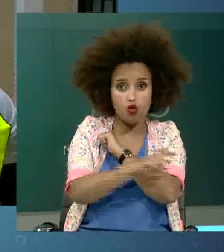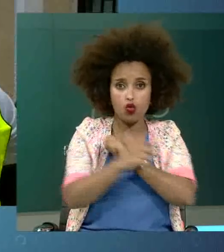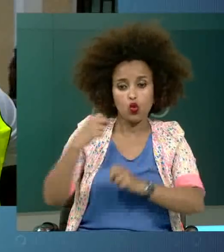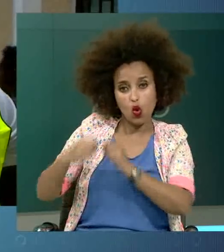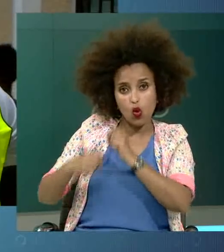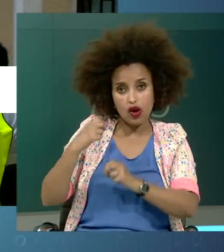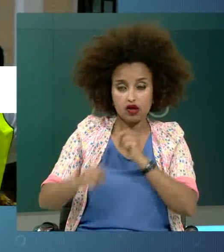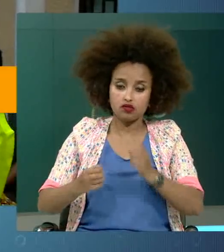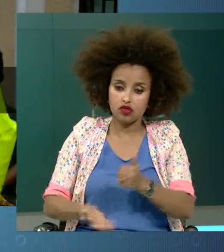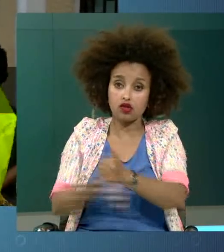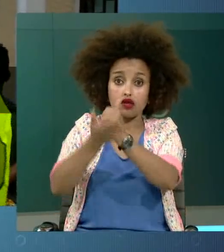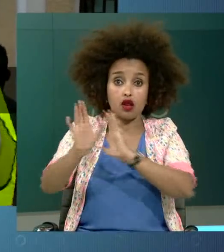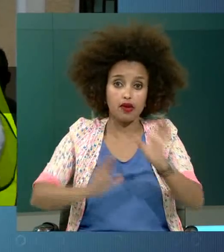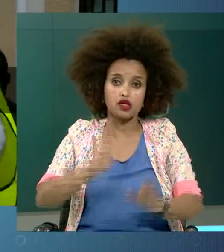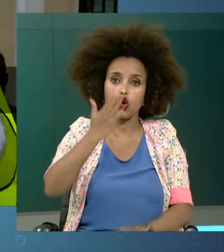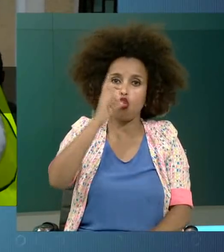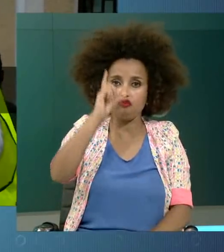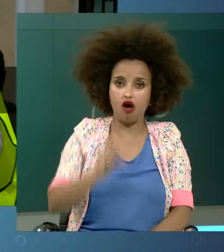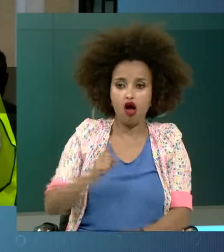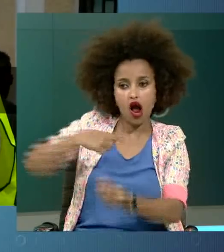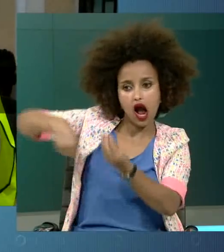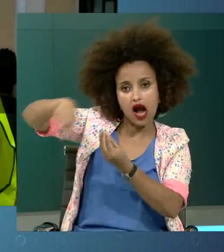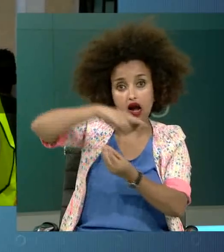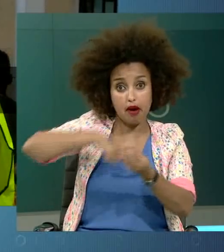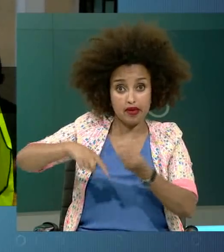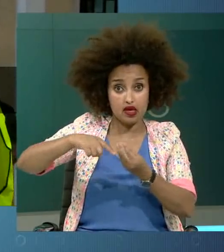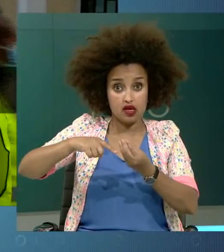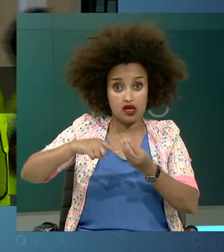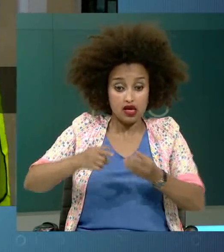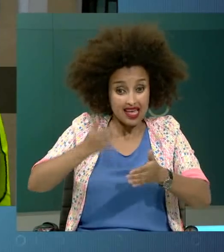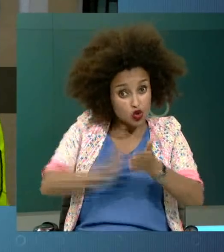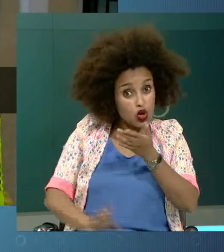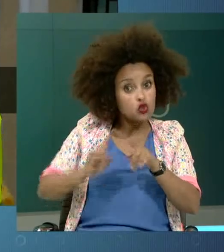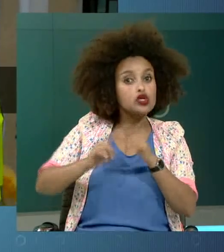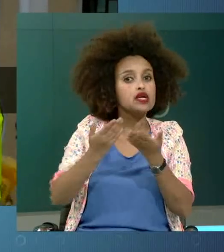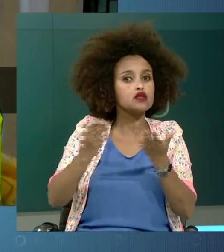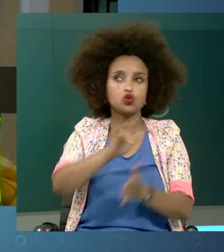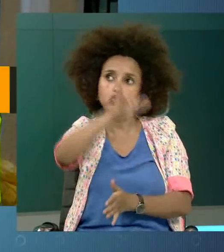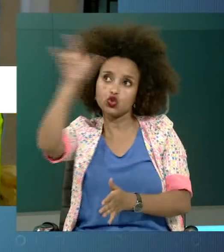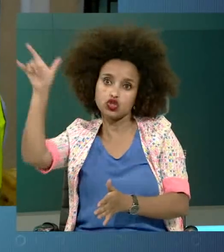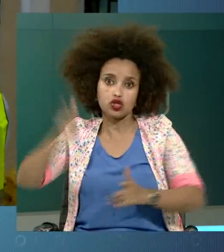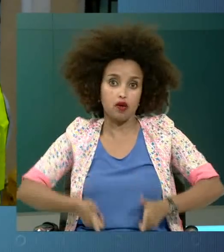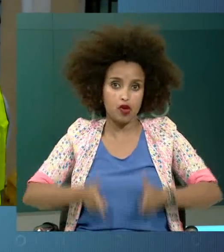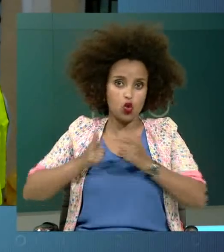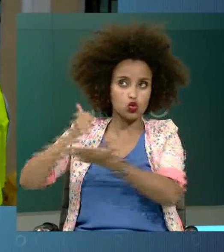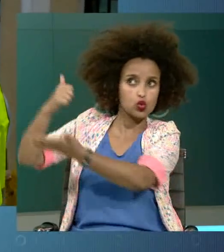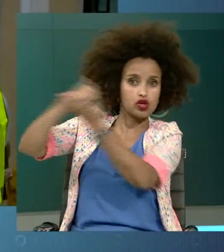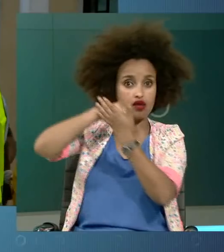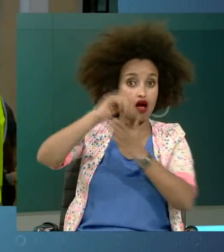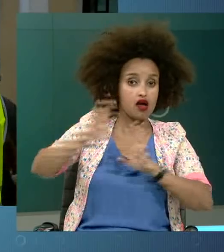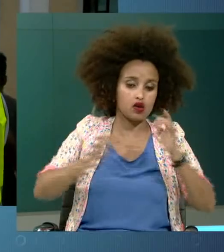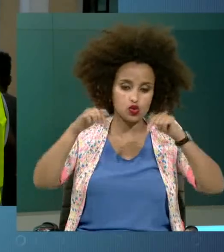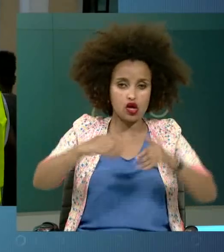ለማድረግ በጎፋ አካባቢ ተወላጅ የሆኑ በውጭ ሀገር የሚኖሩ ሰዎች ይሄንን እርዳታ አድርገውልን ዛሬ የመስጠት